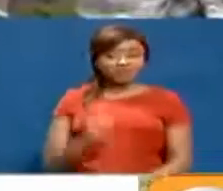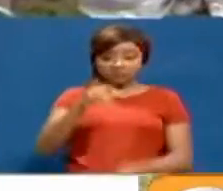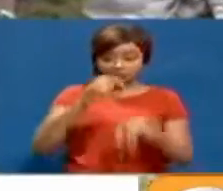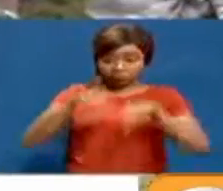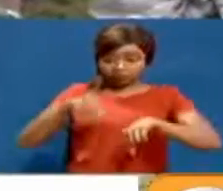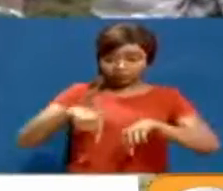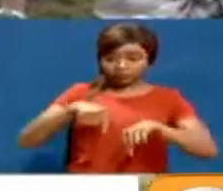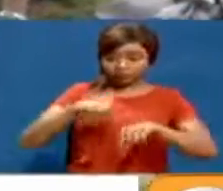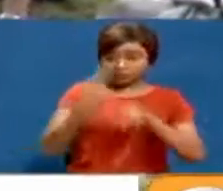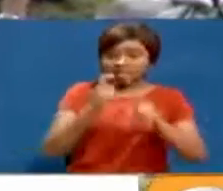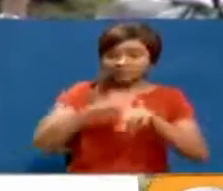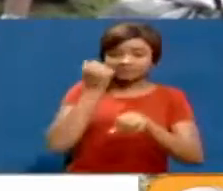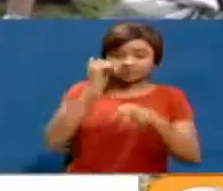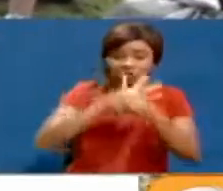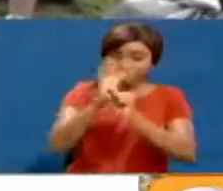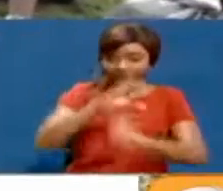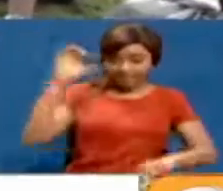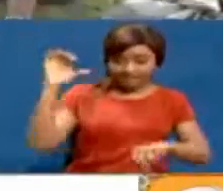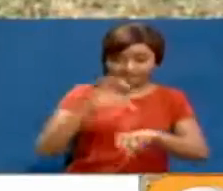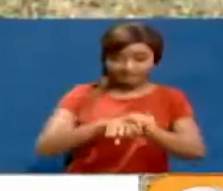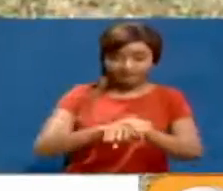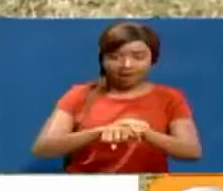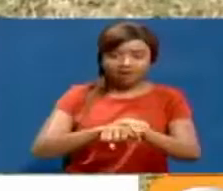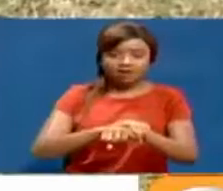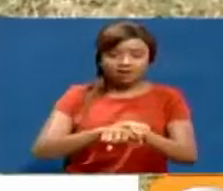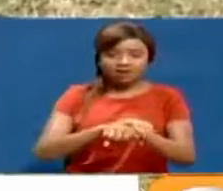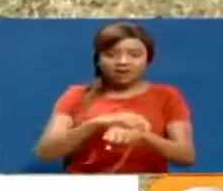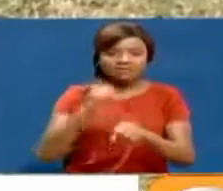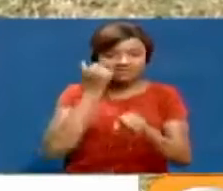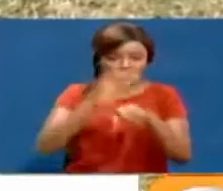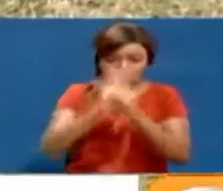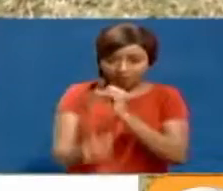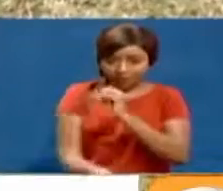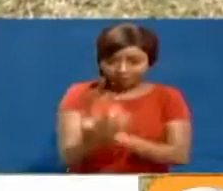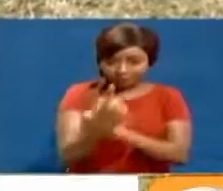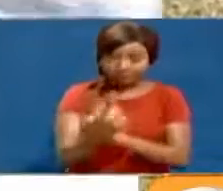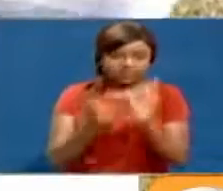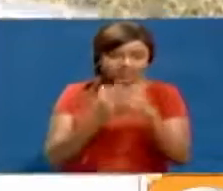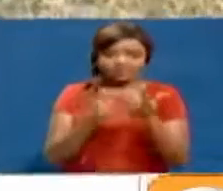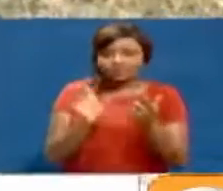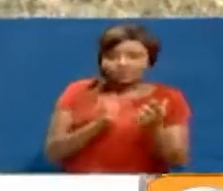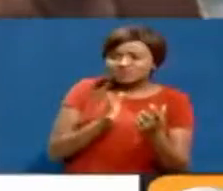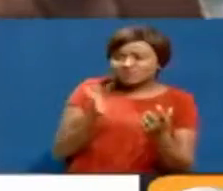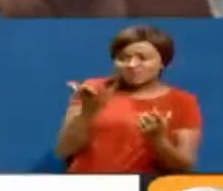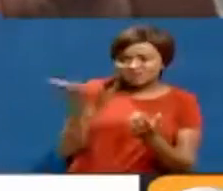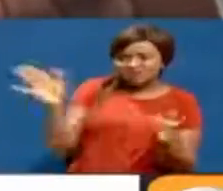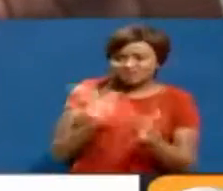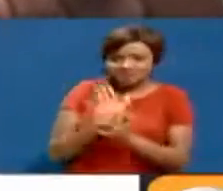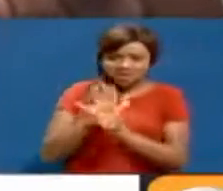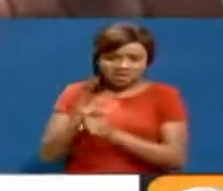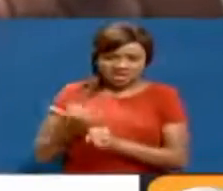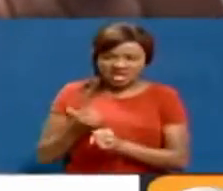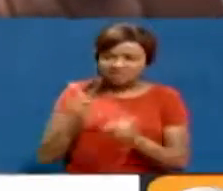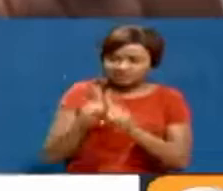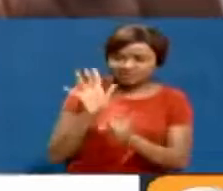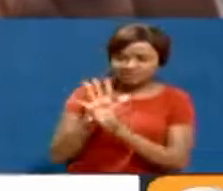ilianza, wasichana wengi wamepata mimba na wanatoka shuleni. Kuna pia single mothers. So nilikaa nikafikiria, ikiwa mimi ndi